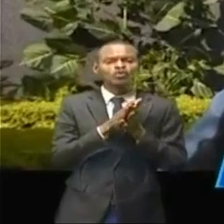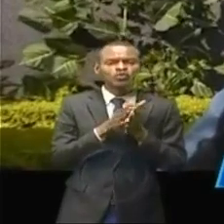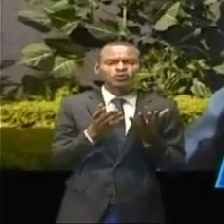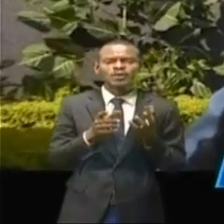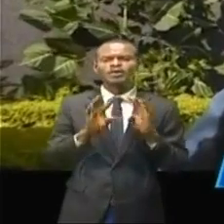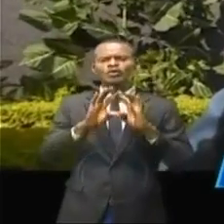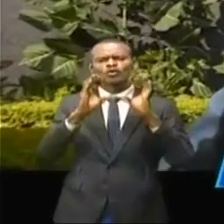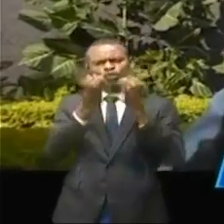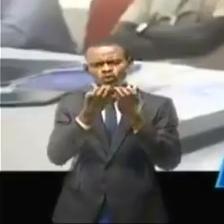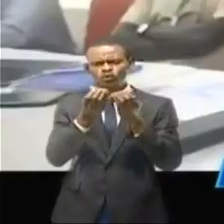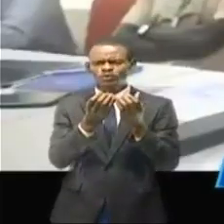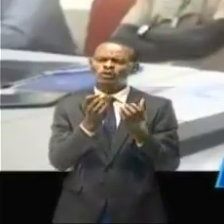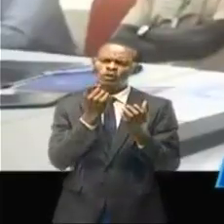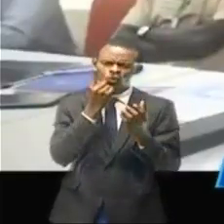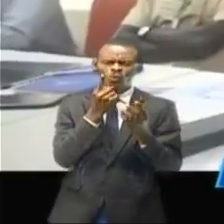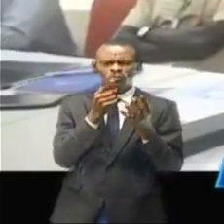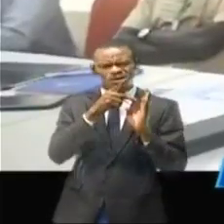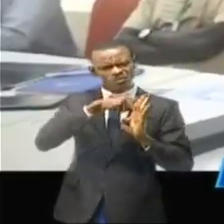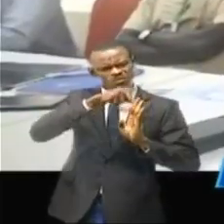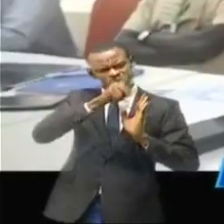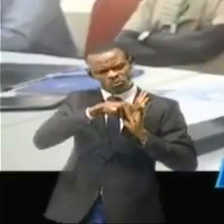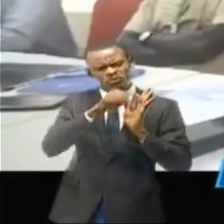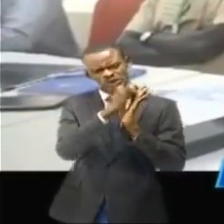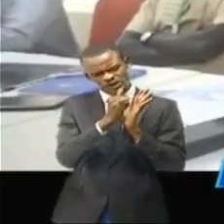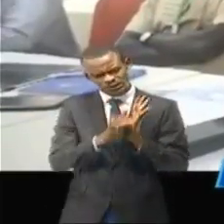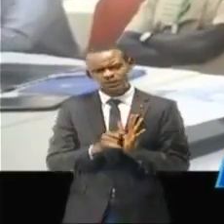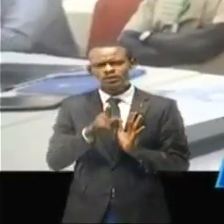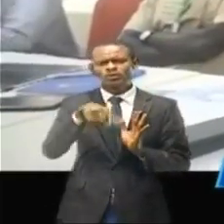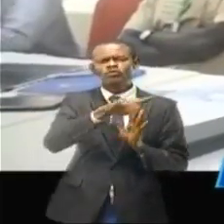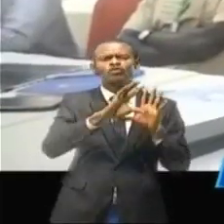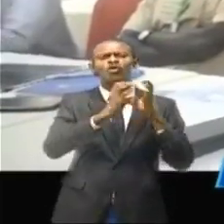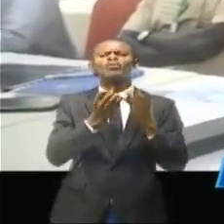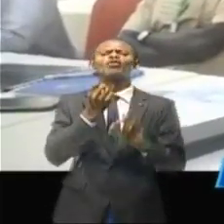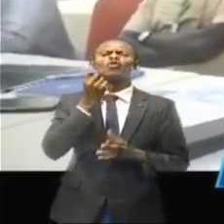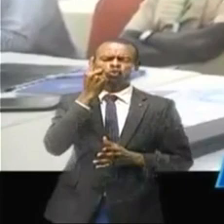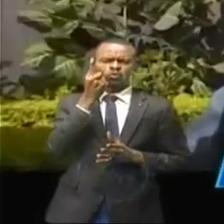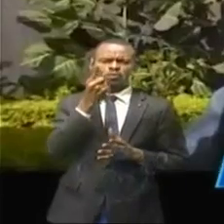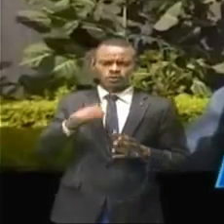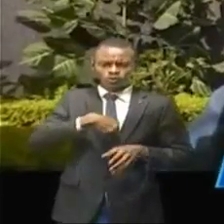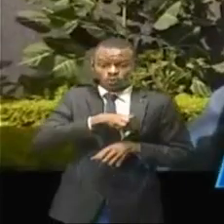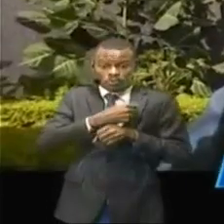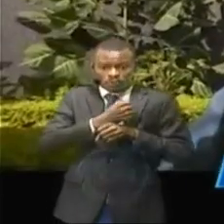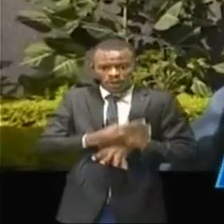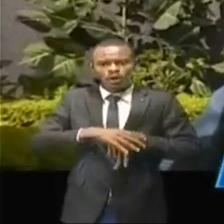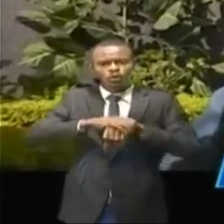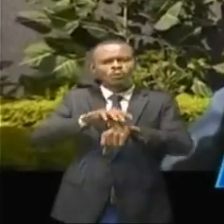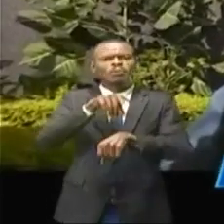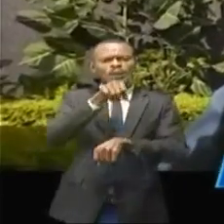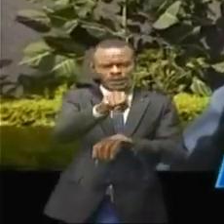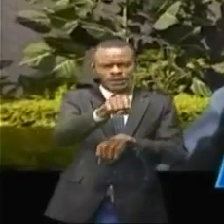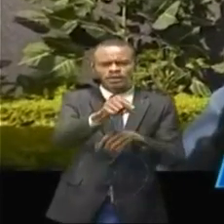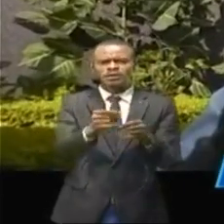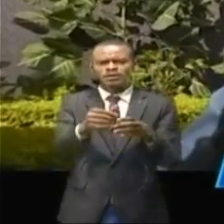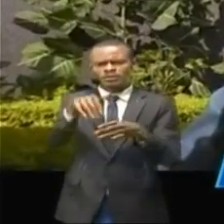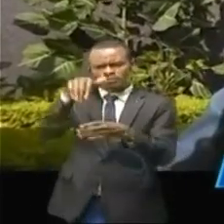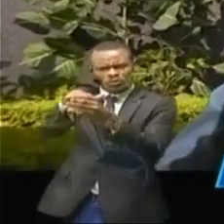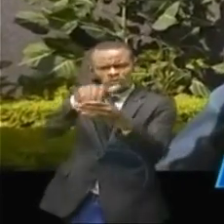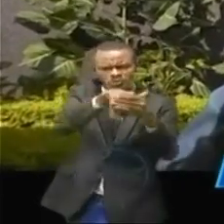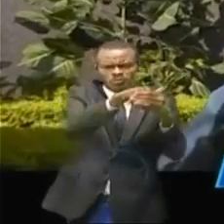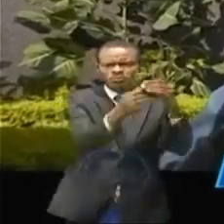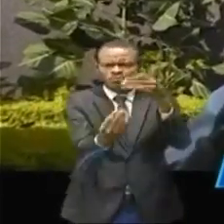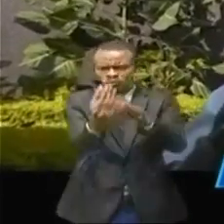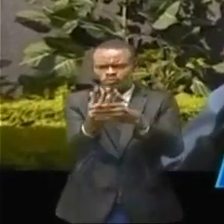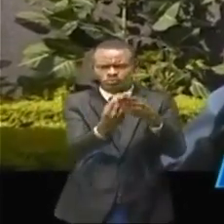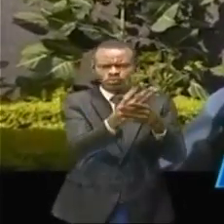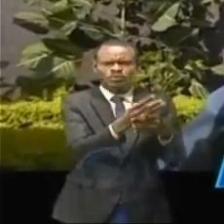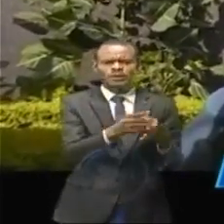puisse s'intégrer dans le programme. Donc nous, on est là pour les accompagner, bien sûr, du côté mécanisation agricole et les autres. Mais